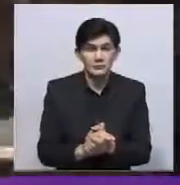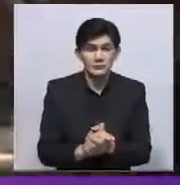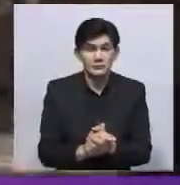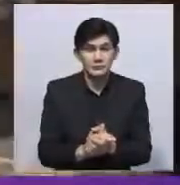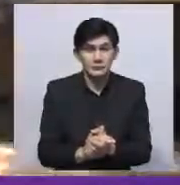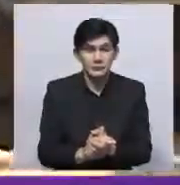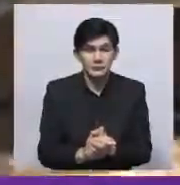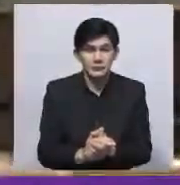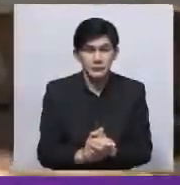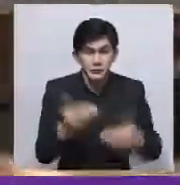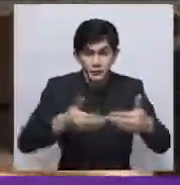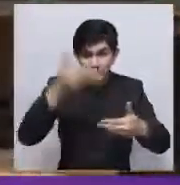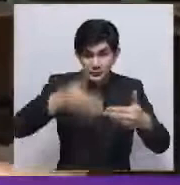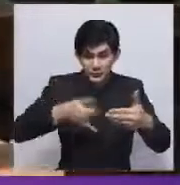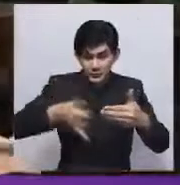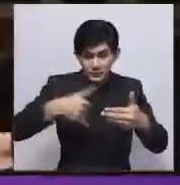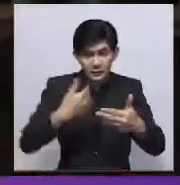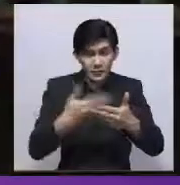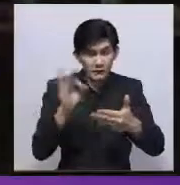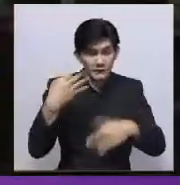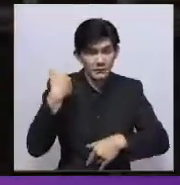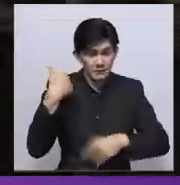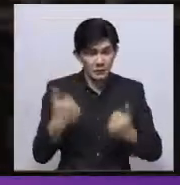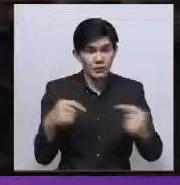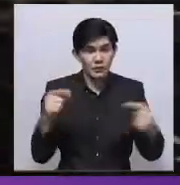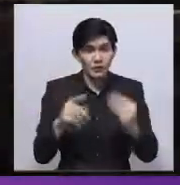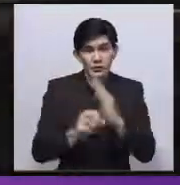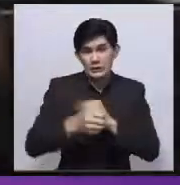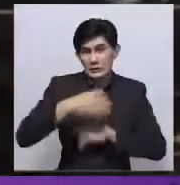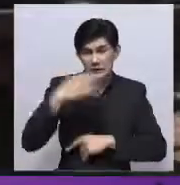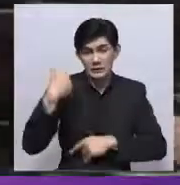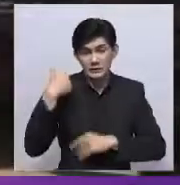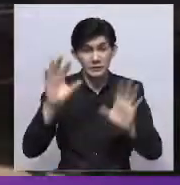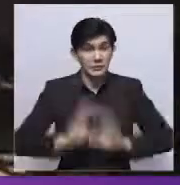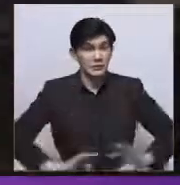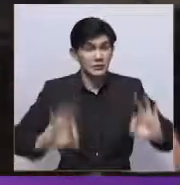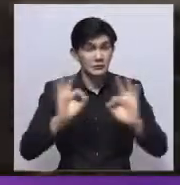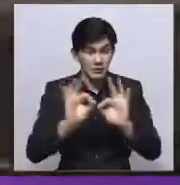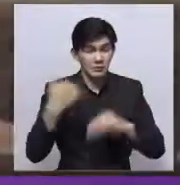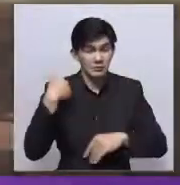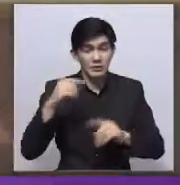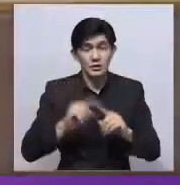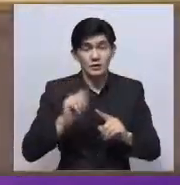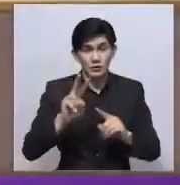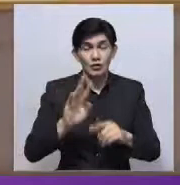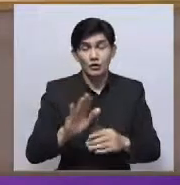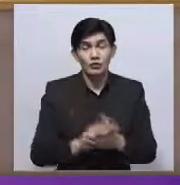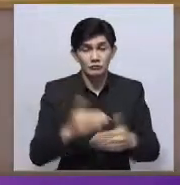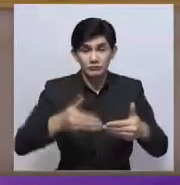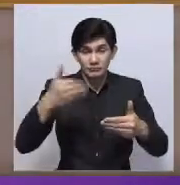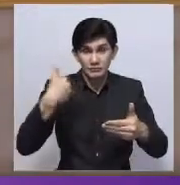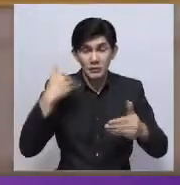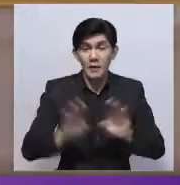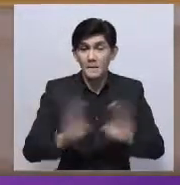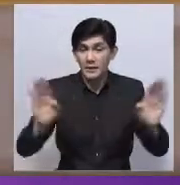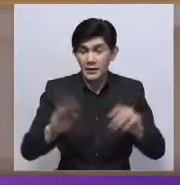การยกระดับจุดผ่อนปรนการค้าที่บ้านเขาดินอำเภอคลองหาจังหวัดสระแก้วเป็นจุดผ่านแดนถาวรแห่งที่2ของจังหวัดซึ่งจะเป็นด่านถาวรที่